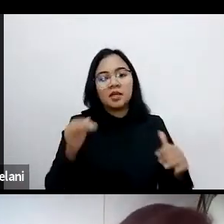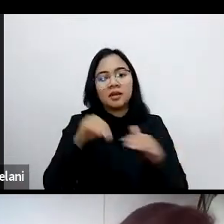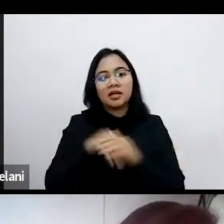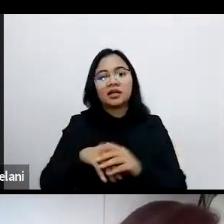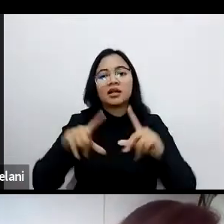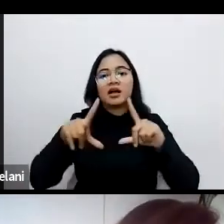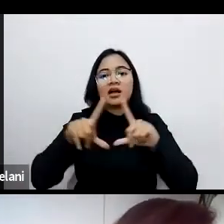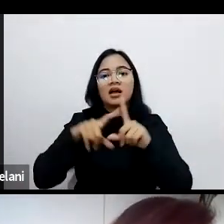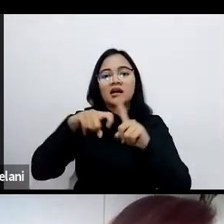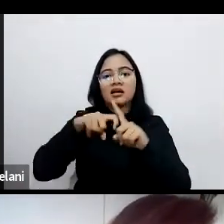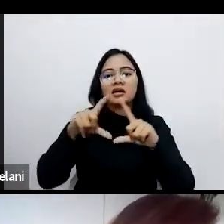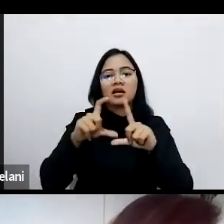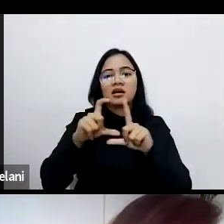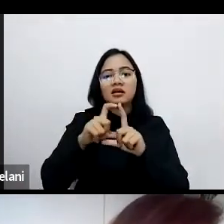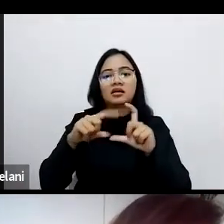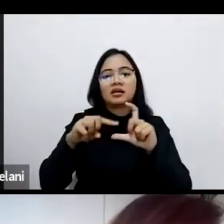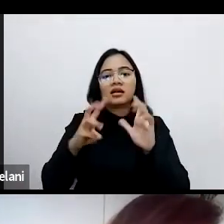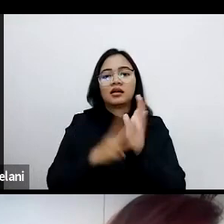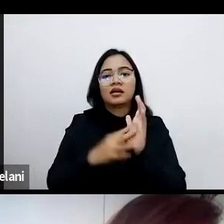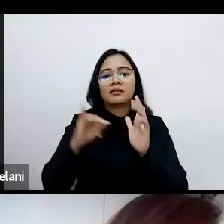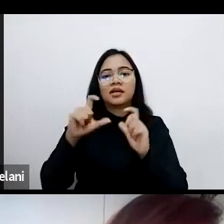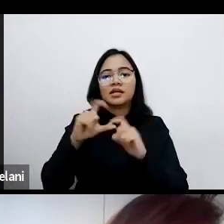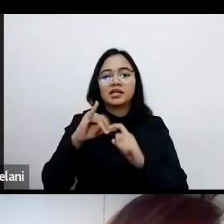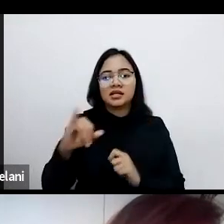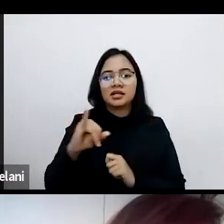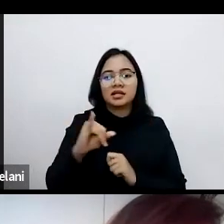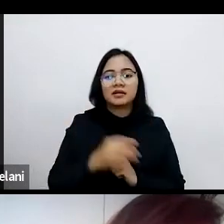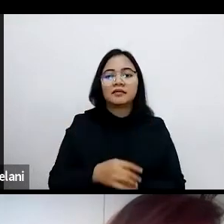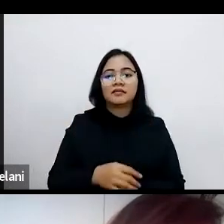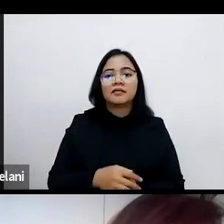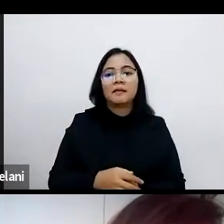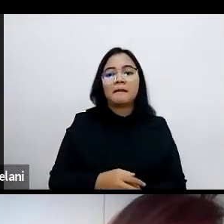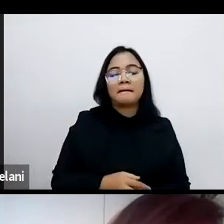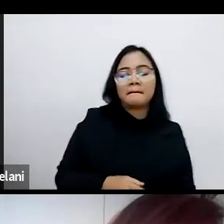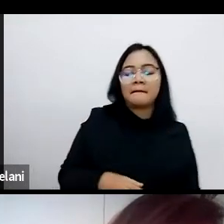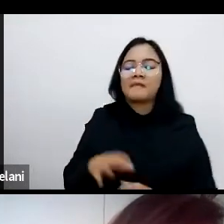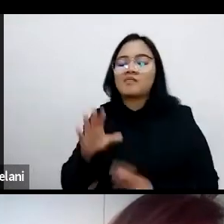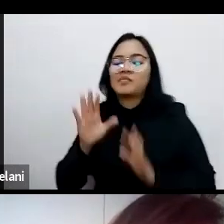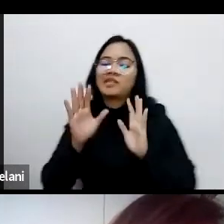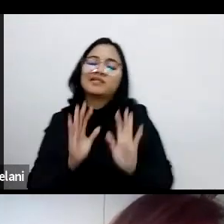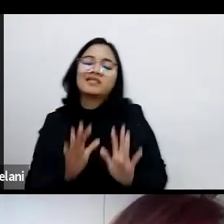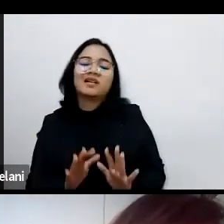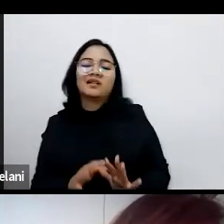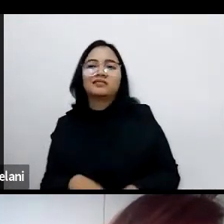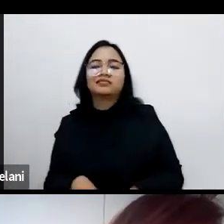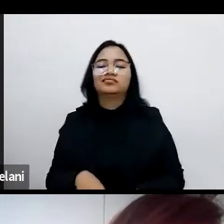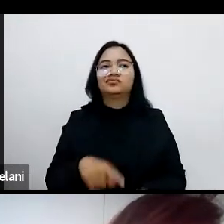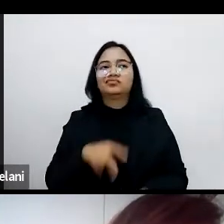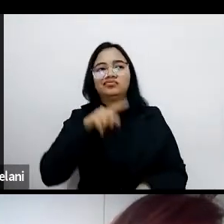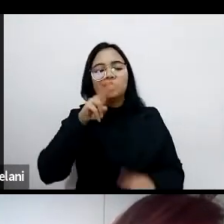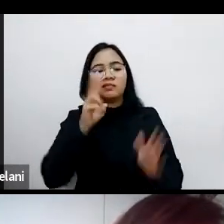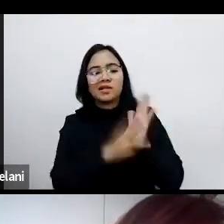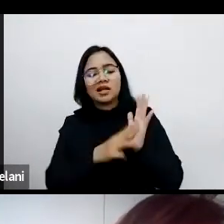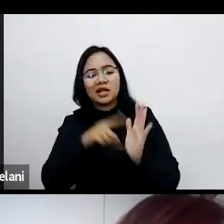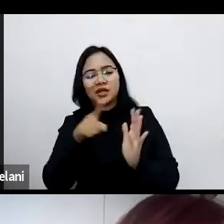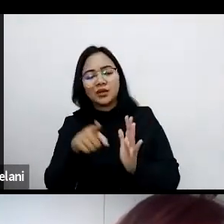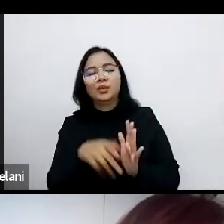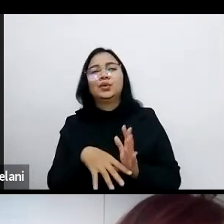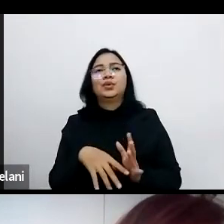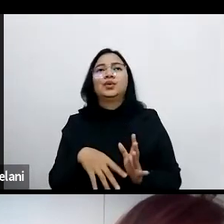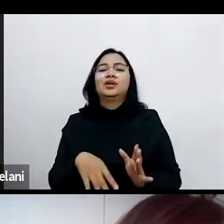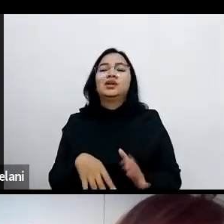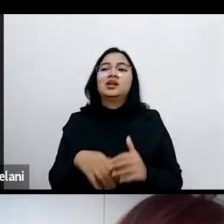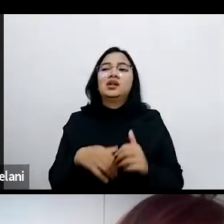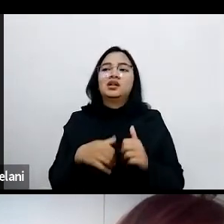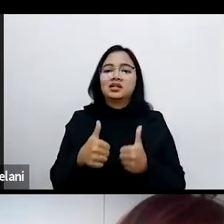kasus-kasus tersebut diselesaikan secara kompromi, bahkan seringkali ditutup-tutupi. Nah,